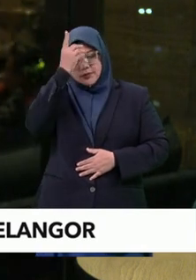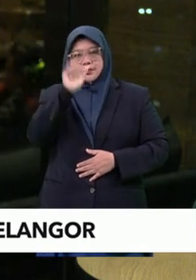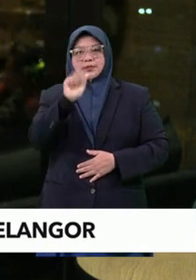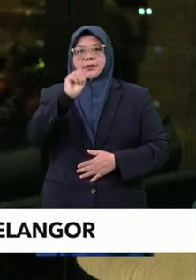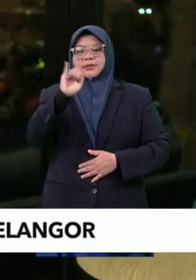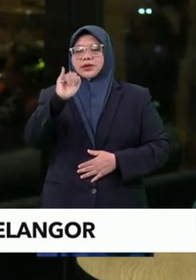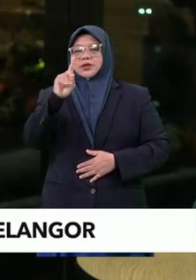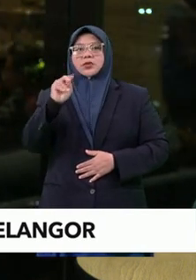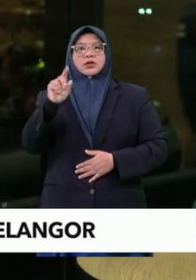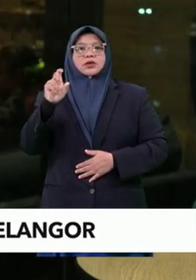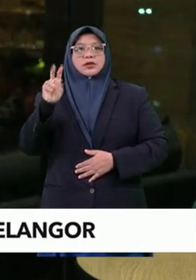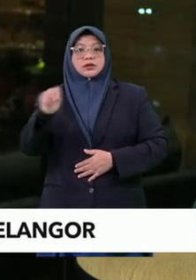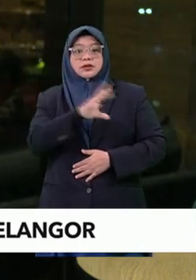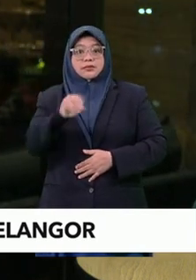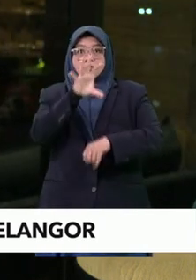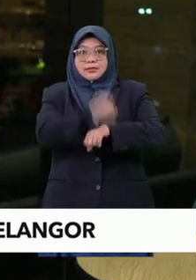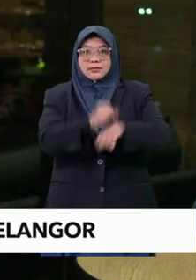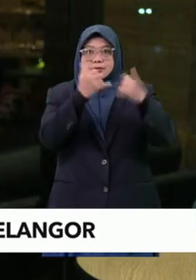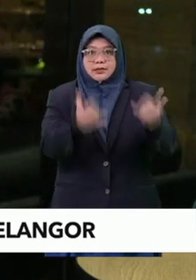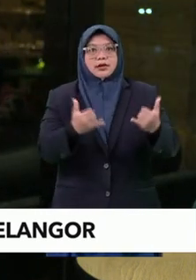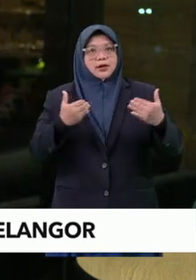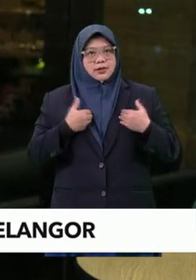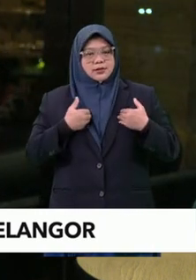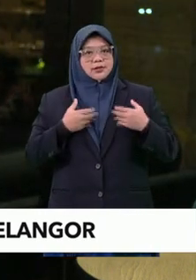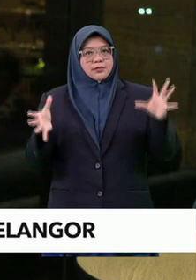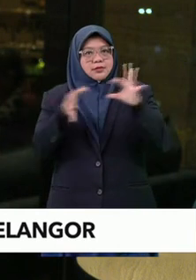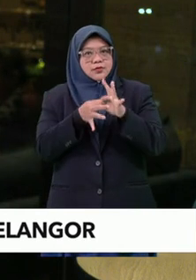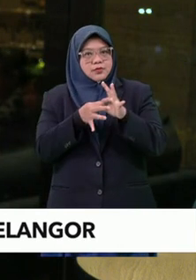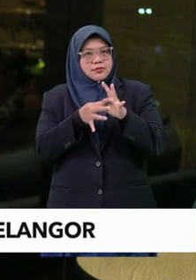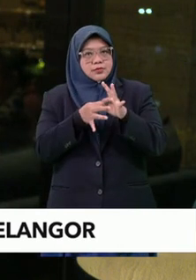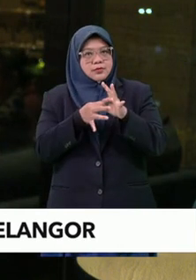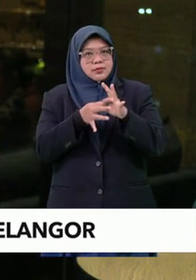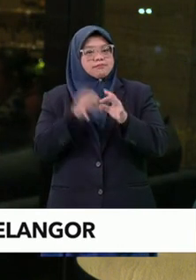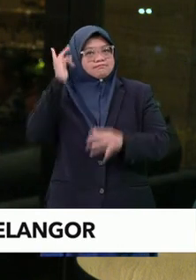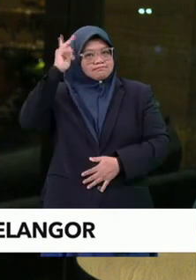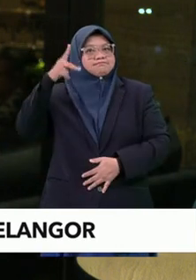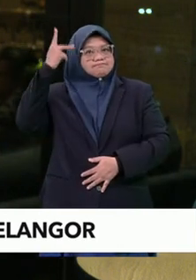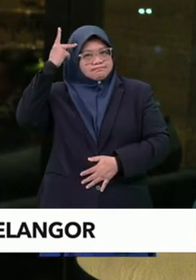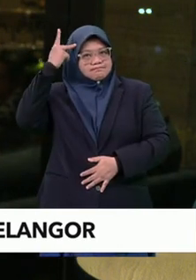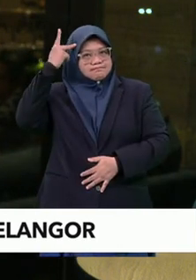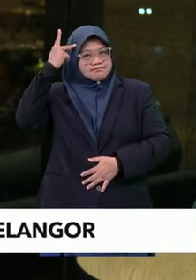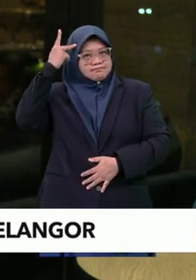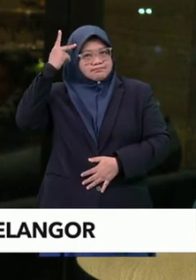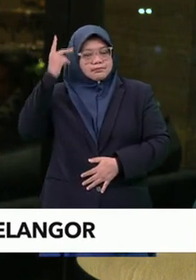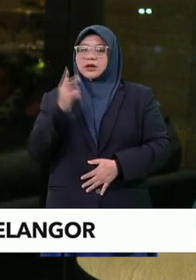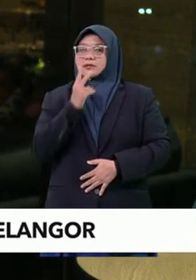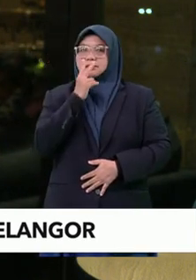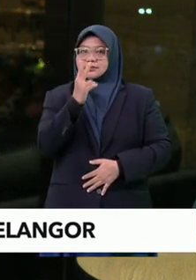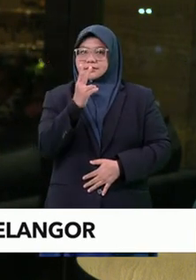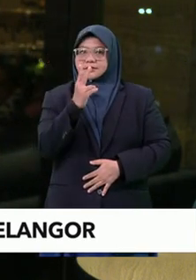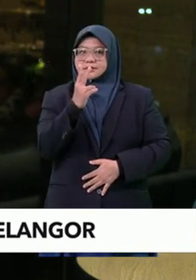malam ini tertumpuk kepada satu lagi gabungan gergasi politik yang turut kita memperlihatkan